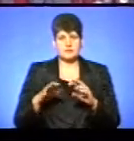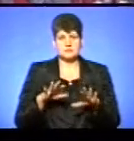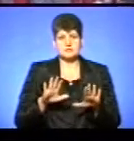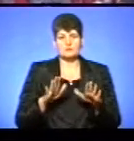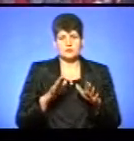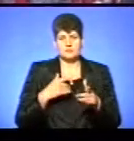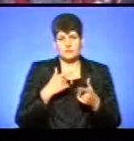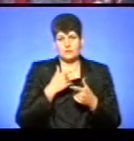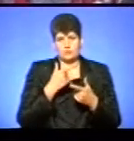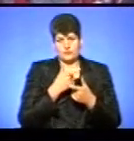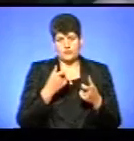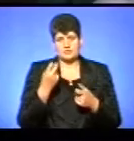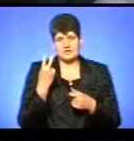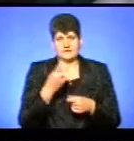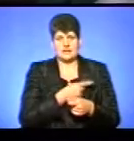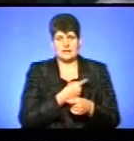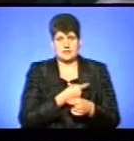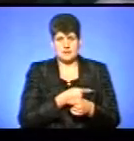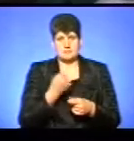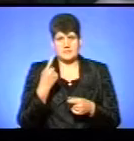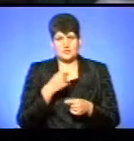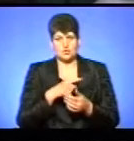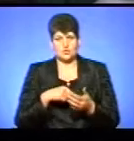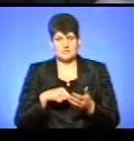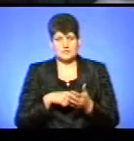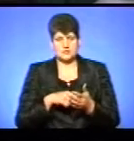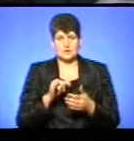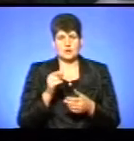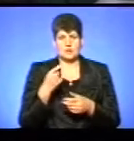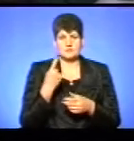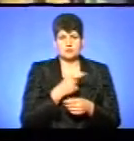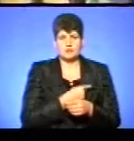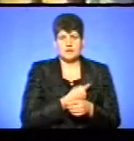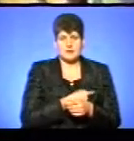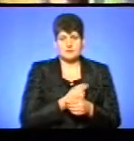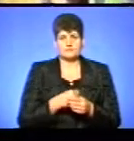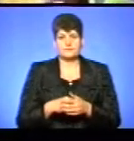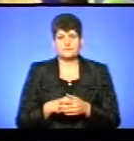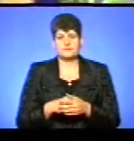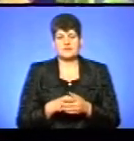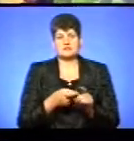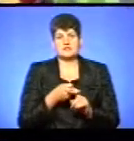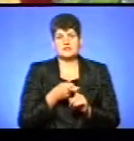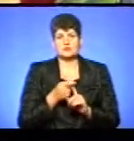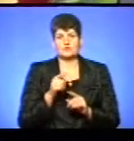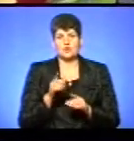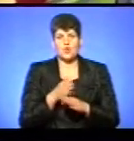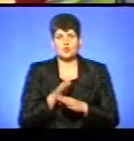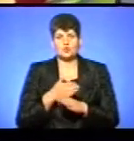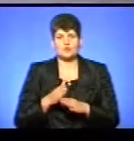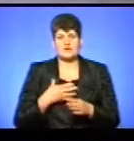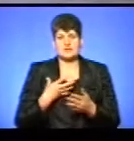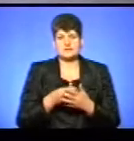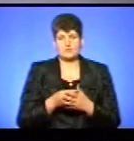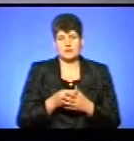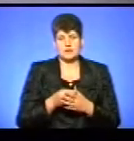ми повідомили 2 лікарні, тобто першу міську і обласну лікарню. І залежно від того сортували своїх пацієнтів.